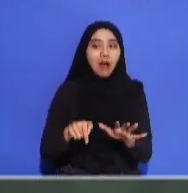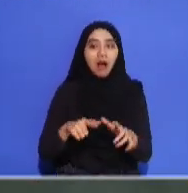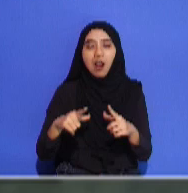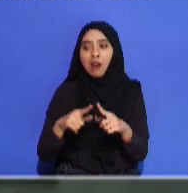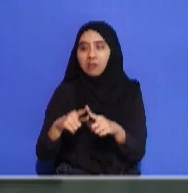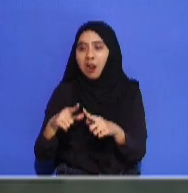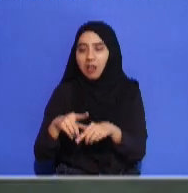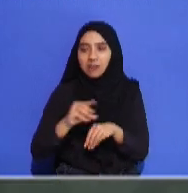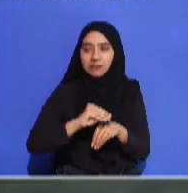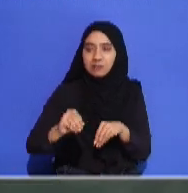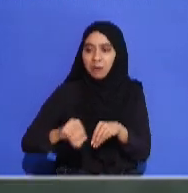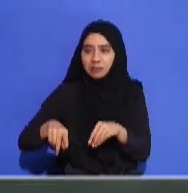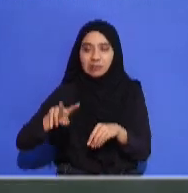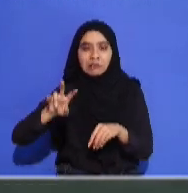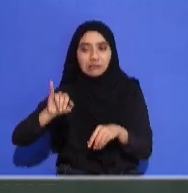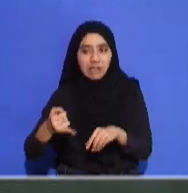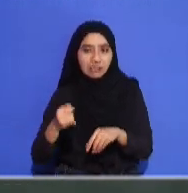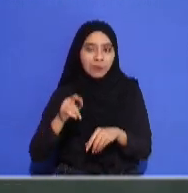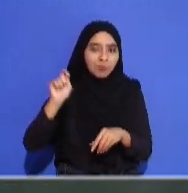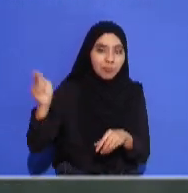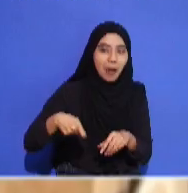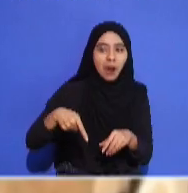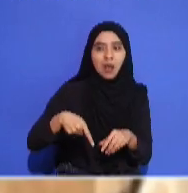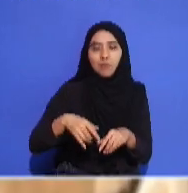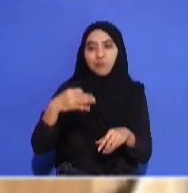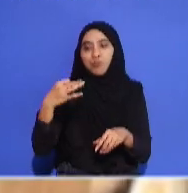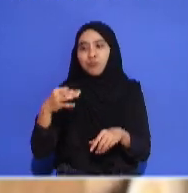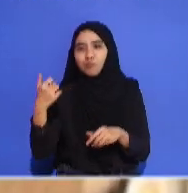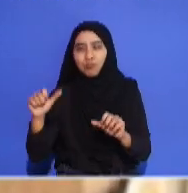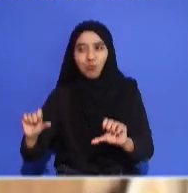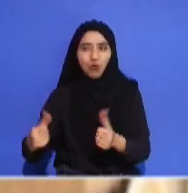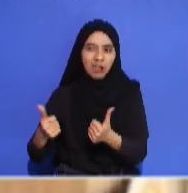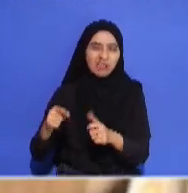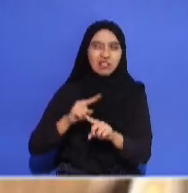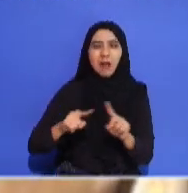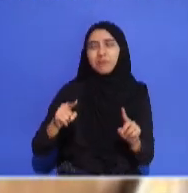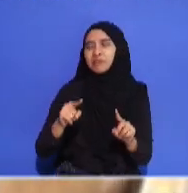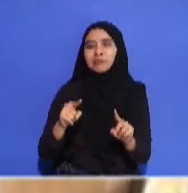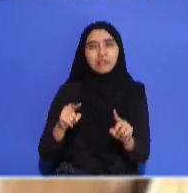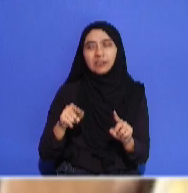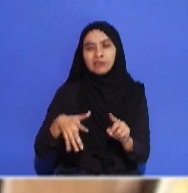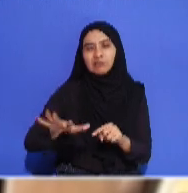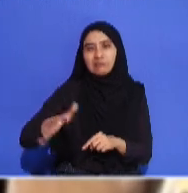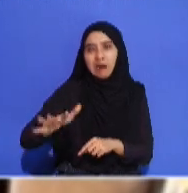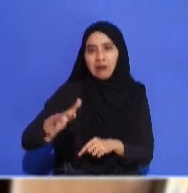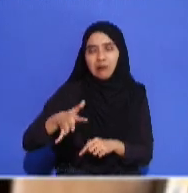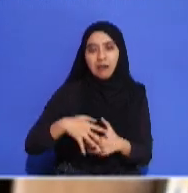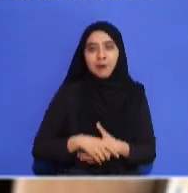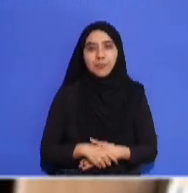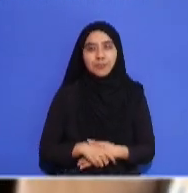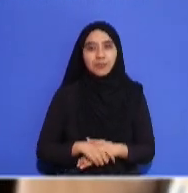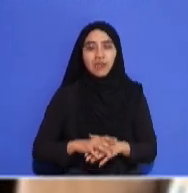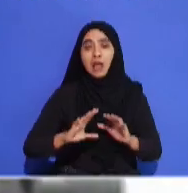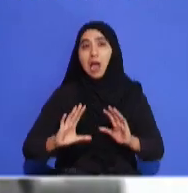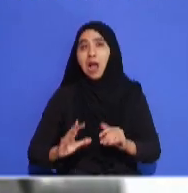tetanen menika ginakaken pirantos modern ananging ugi winates pawitanipun. Asiling kerajinan menika